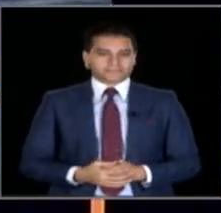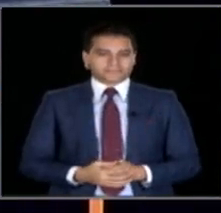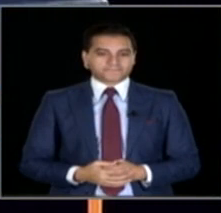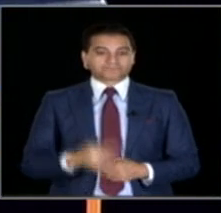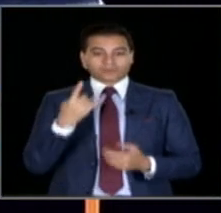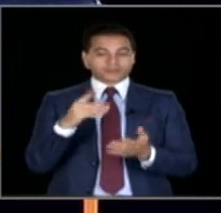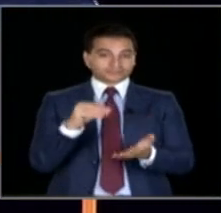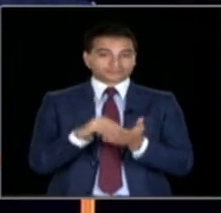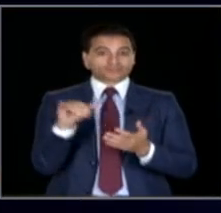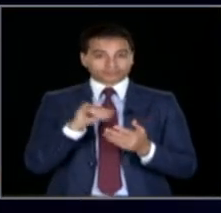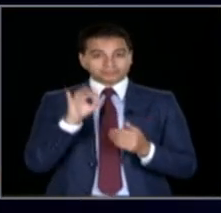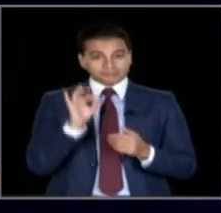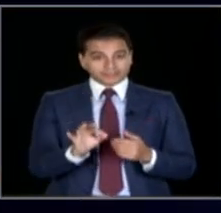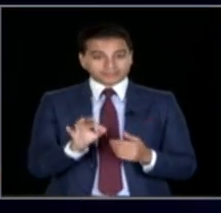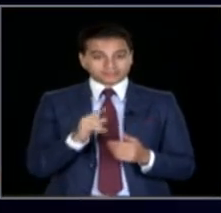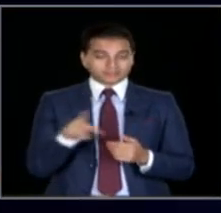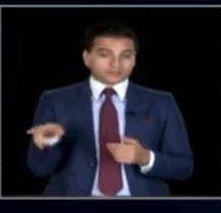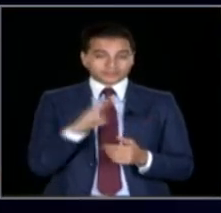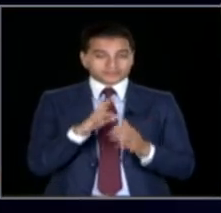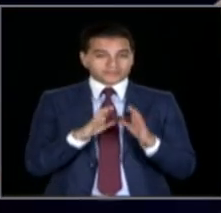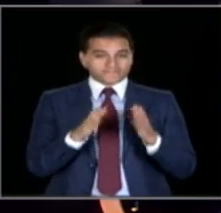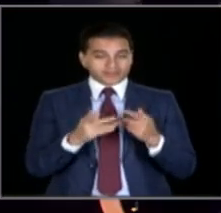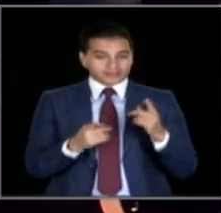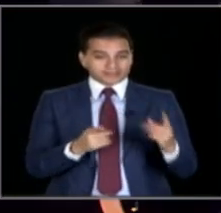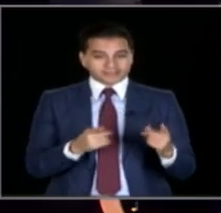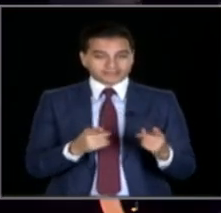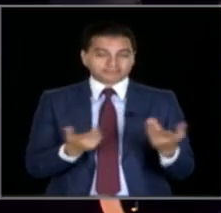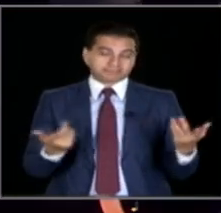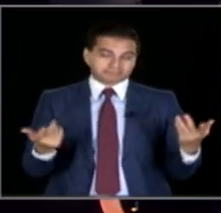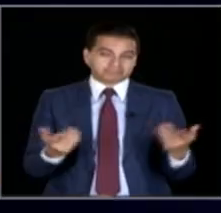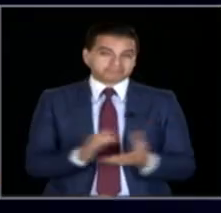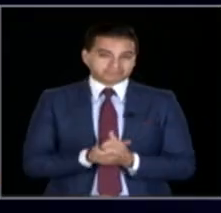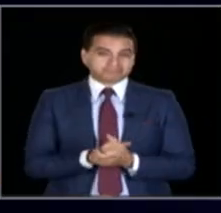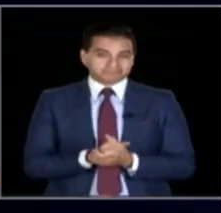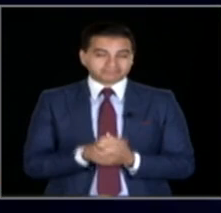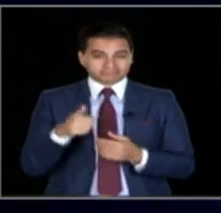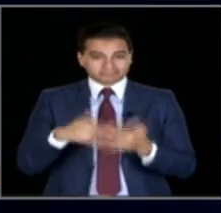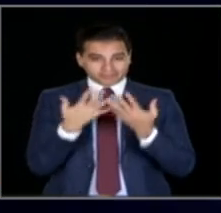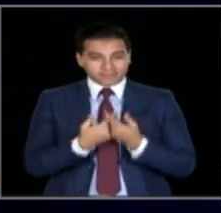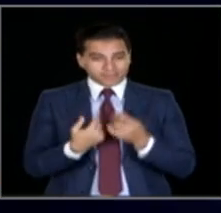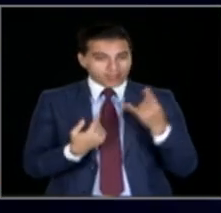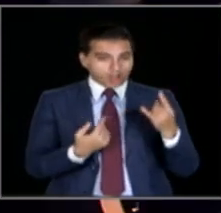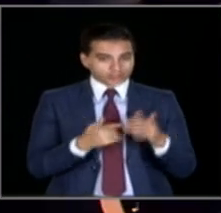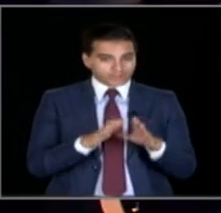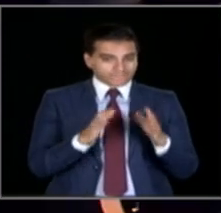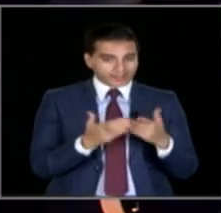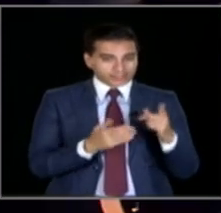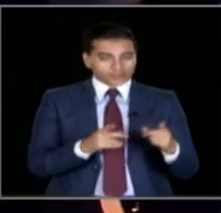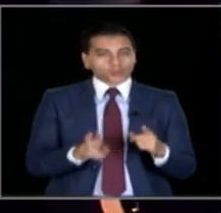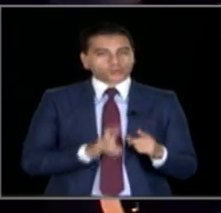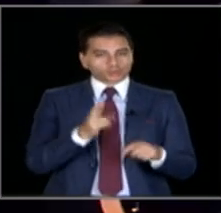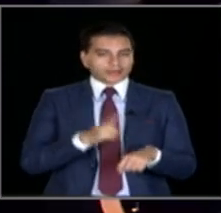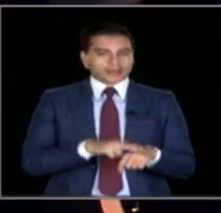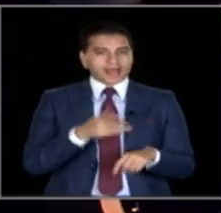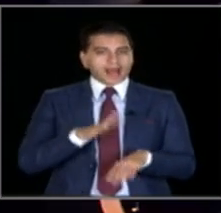عليك. 10 نقط مهمين جدا خطفهم فريق بيكاسو من الهكسوس. النتيجة 10 بيكاسو. وعندكم